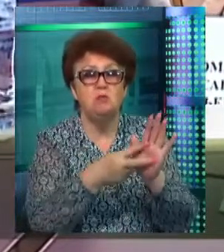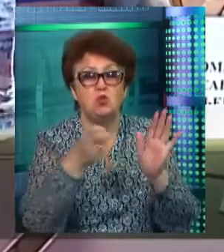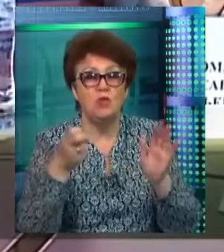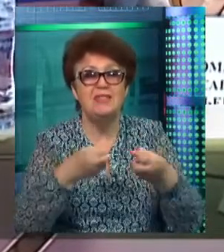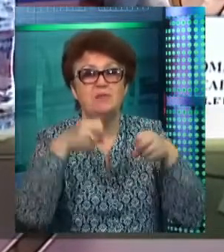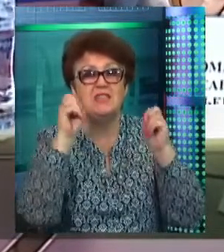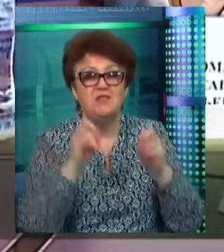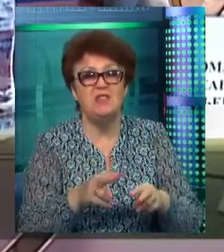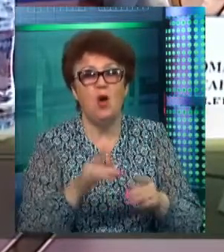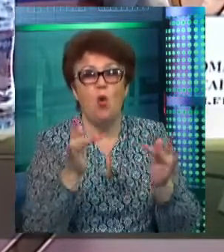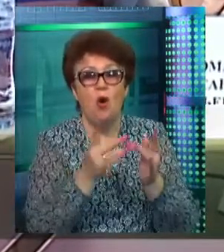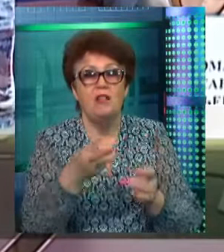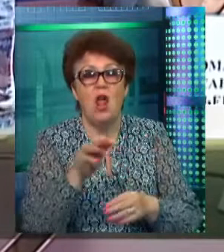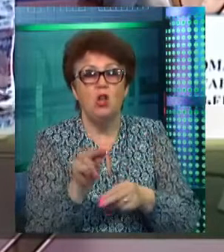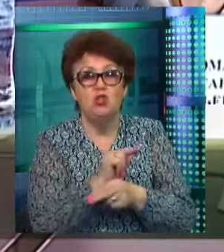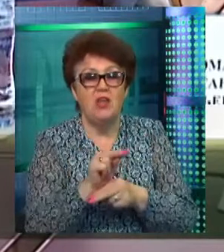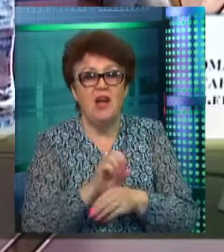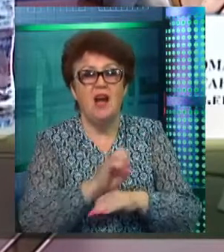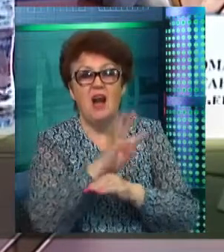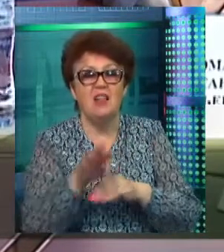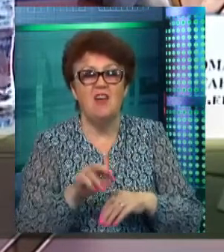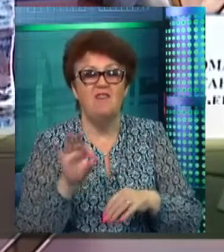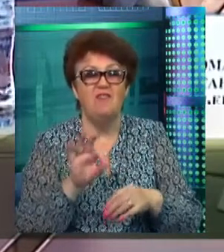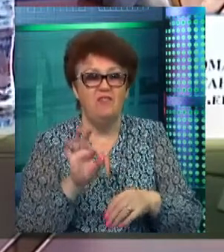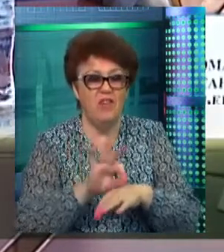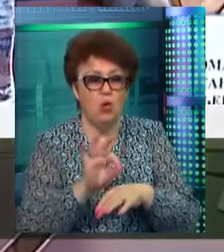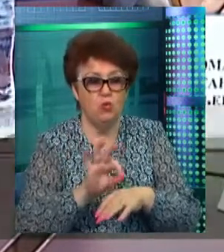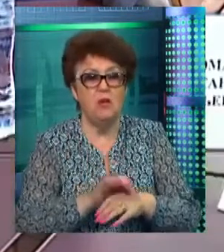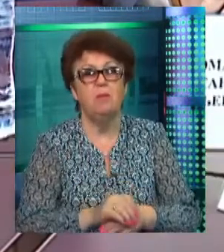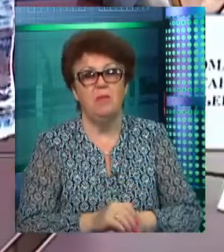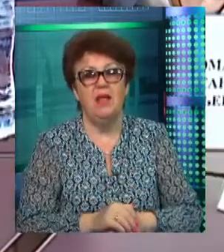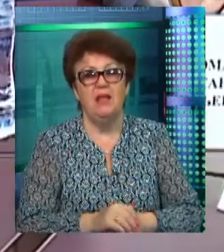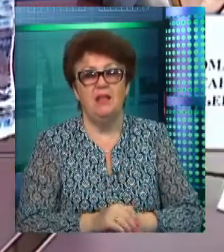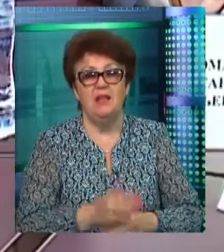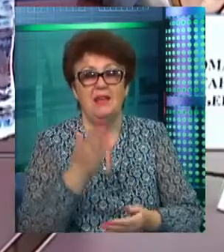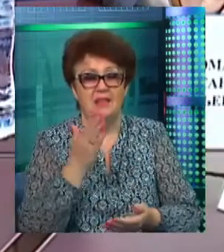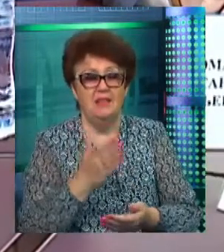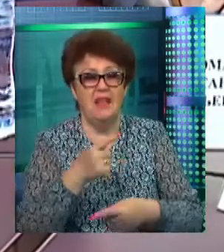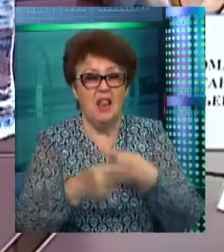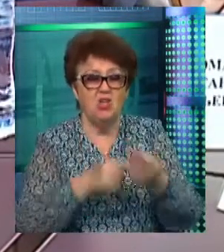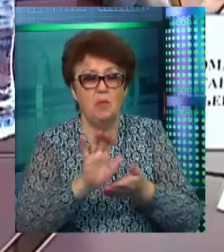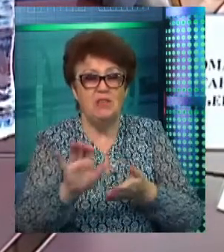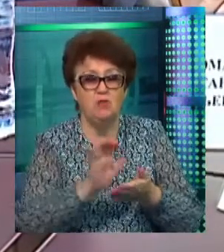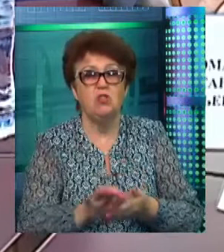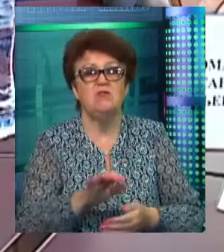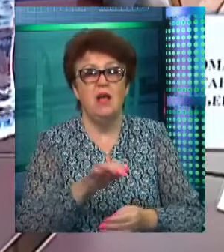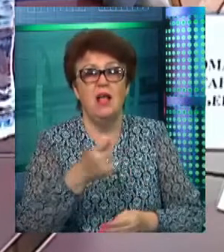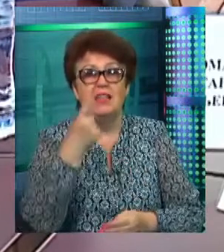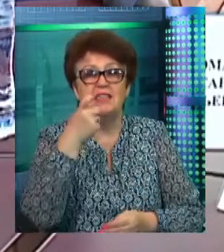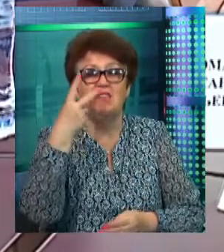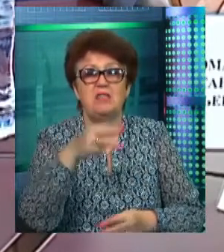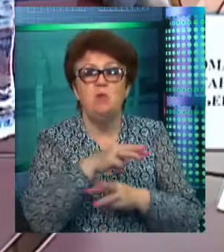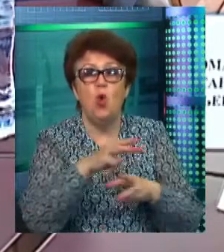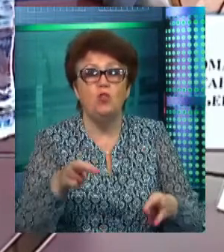специализированный коек для лечения больных равна вирусов налажено производство защитных масок до 120 миллионов штук